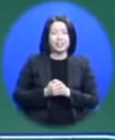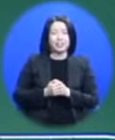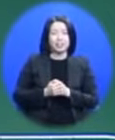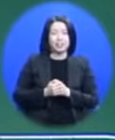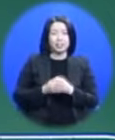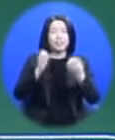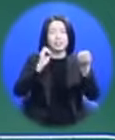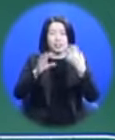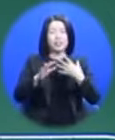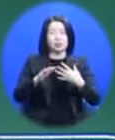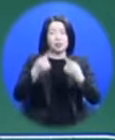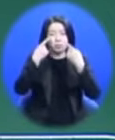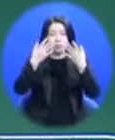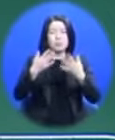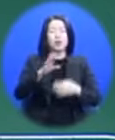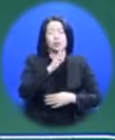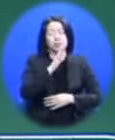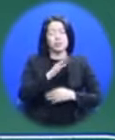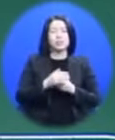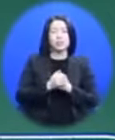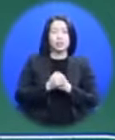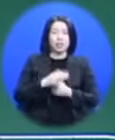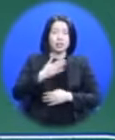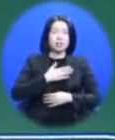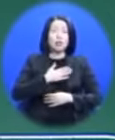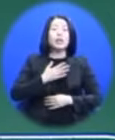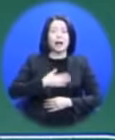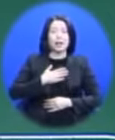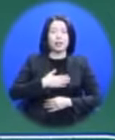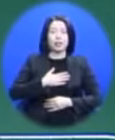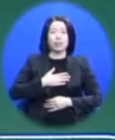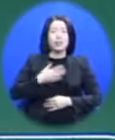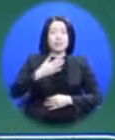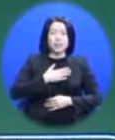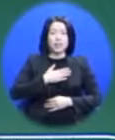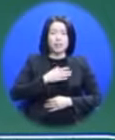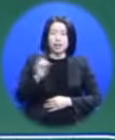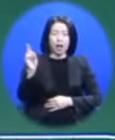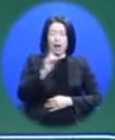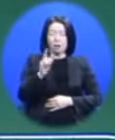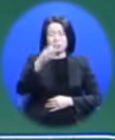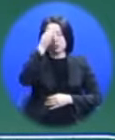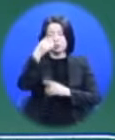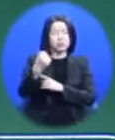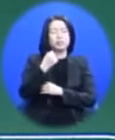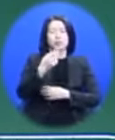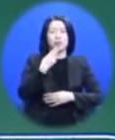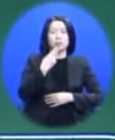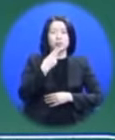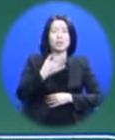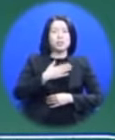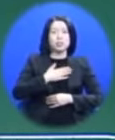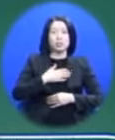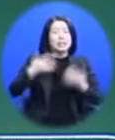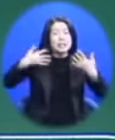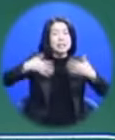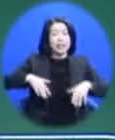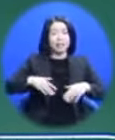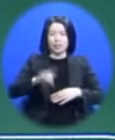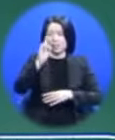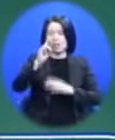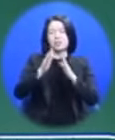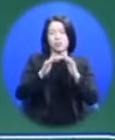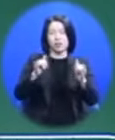대답 안 하셔도 뭐 분명한 사실이니까. 저는 압니다. 제게는 아무 능력이 없습니다. 저는 그저 연약한 한